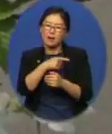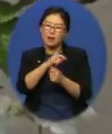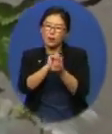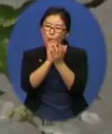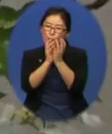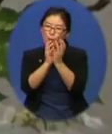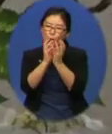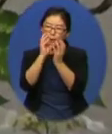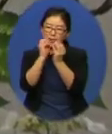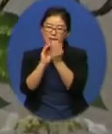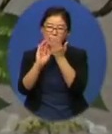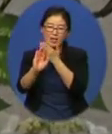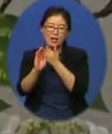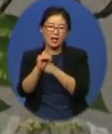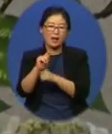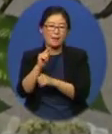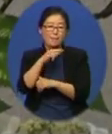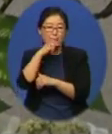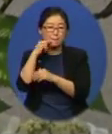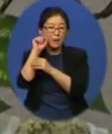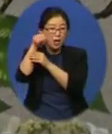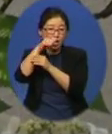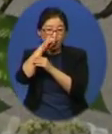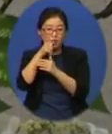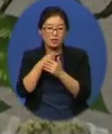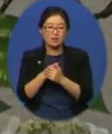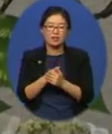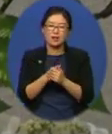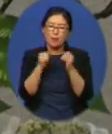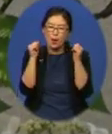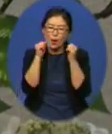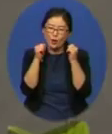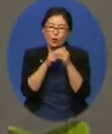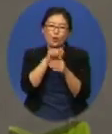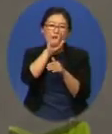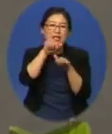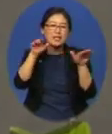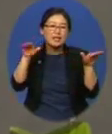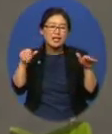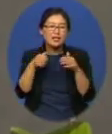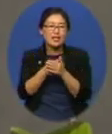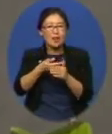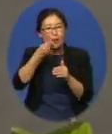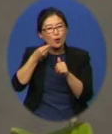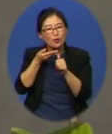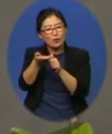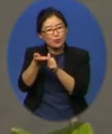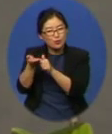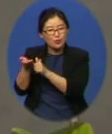열리는데 겨울철 배고픈 산새들에게 고마운 식량이 된다고 합니다.